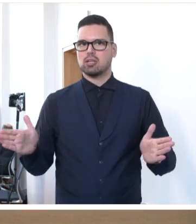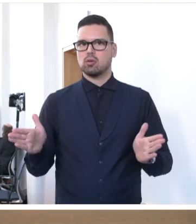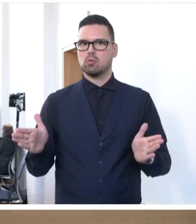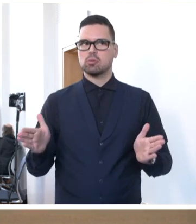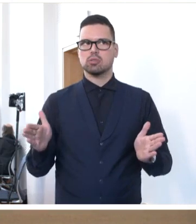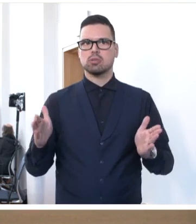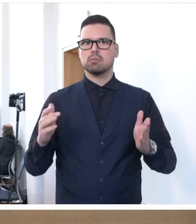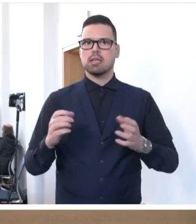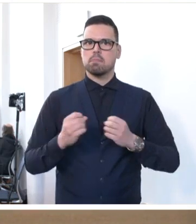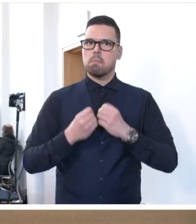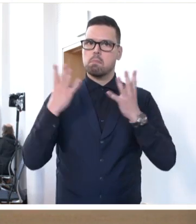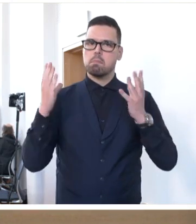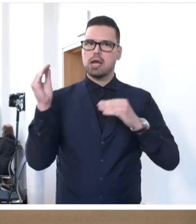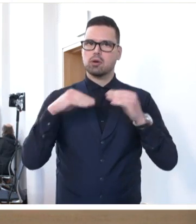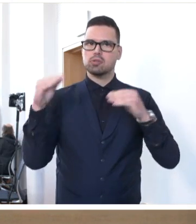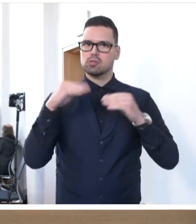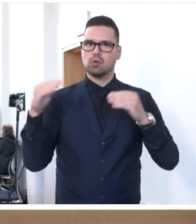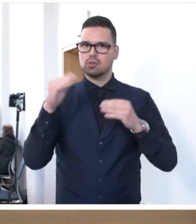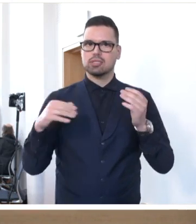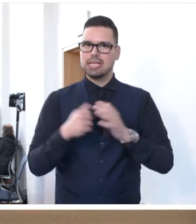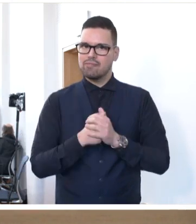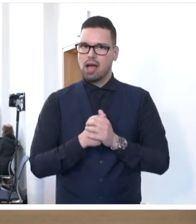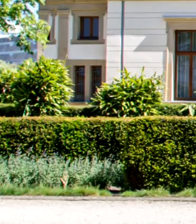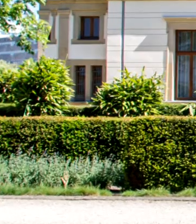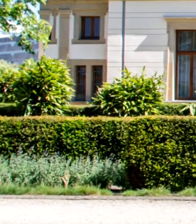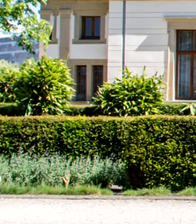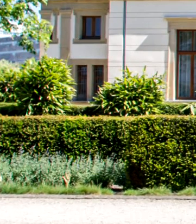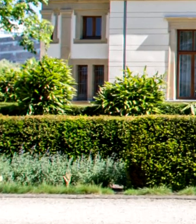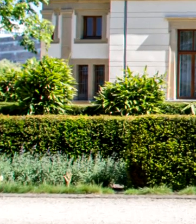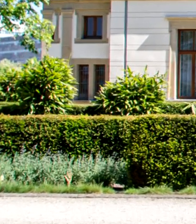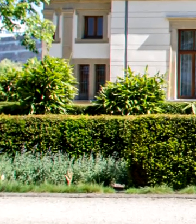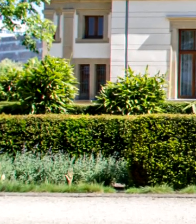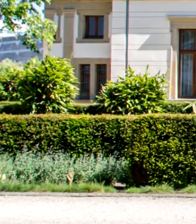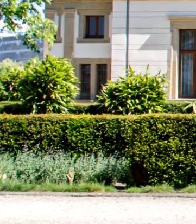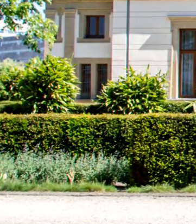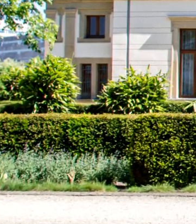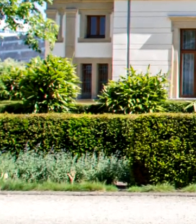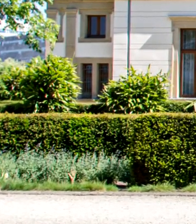konstruktiver. Das würde diesem hohen Haus gut tun. Entschuldigung, Frau Kollegin.